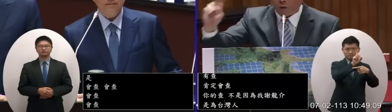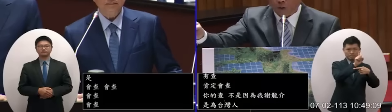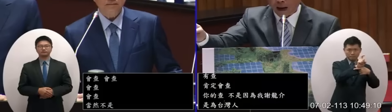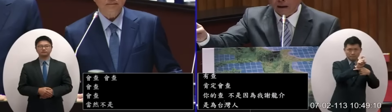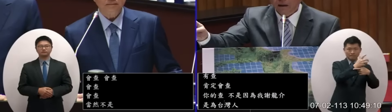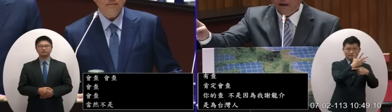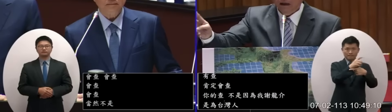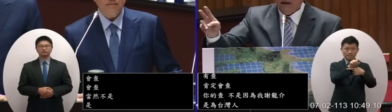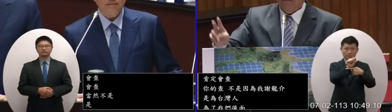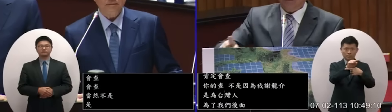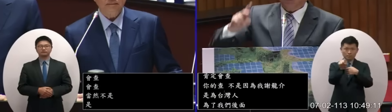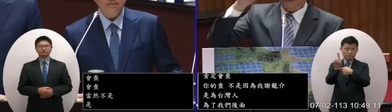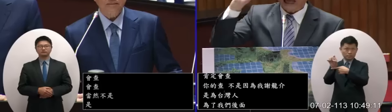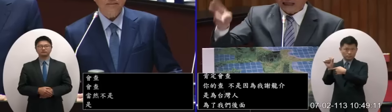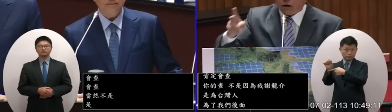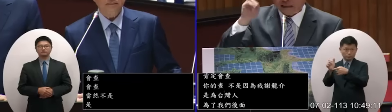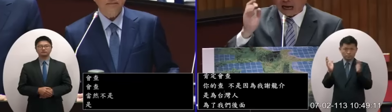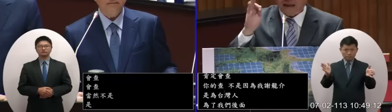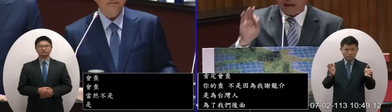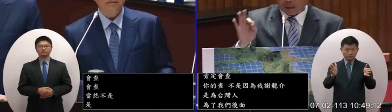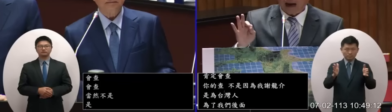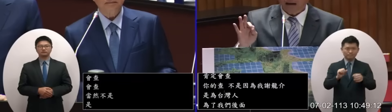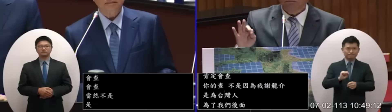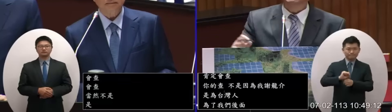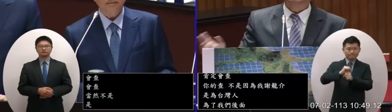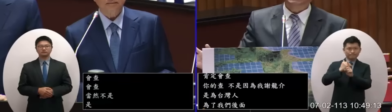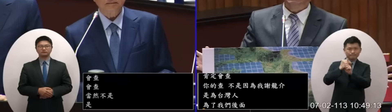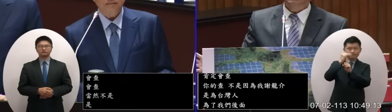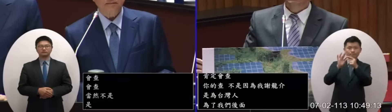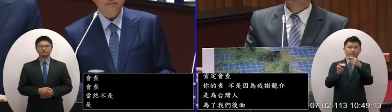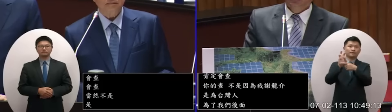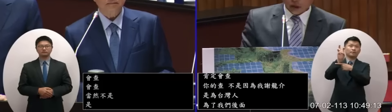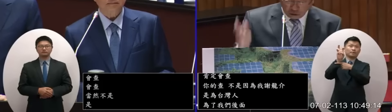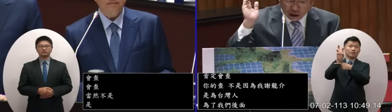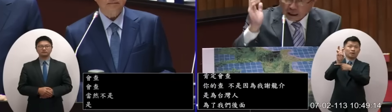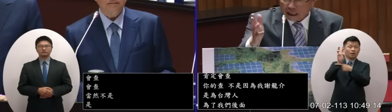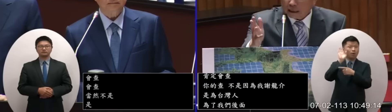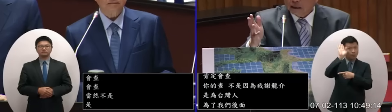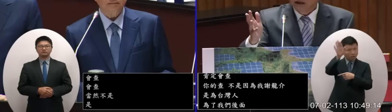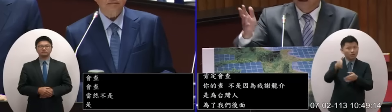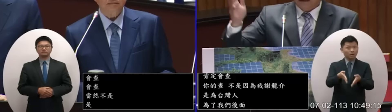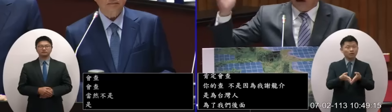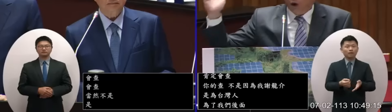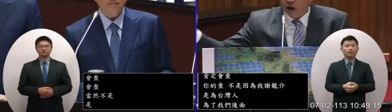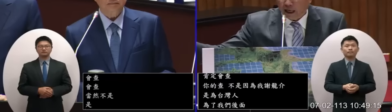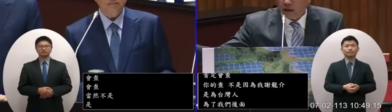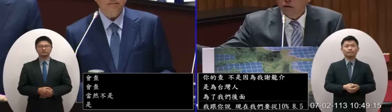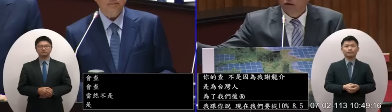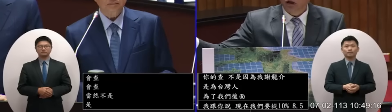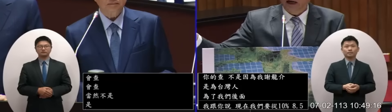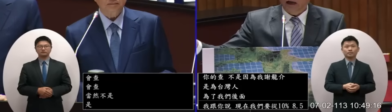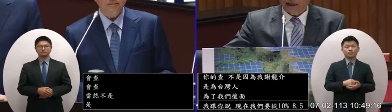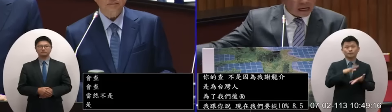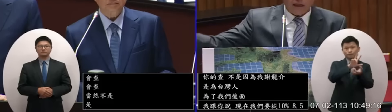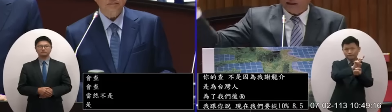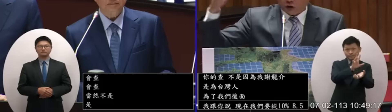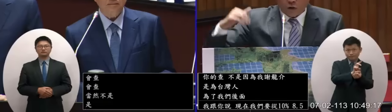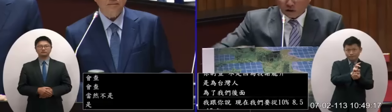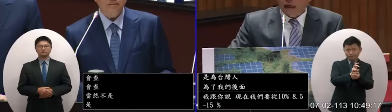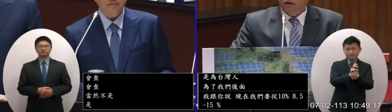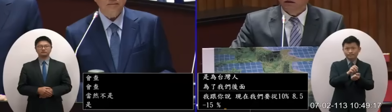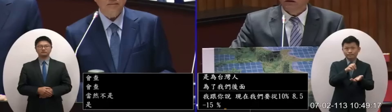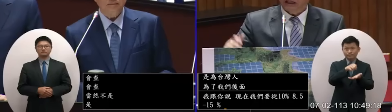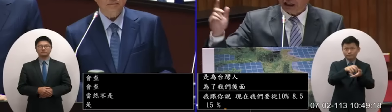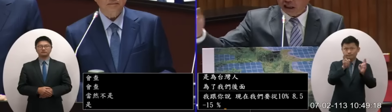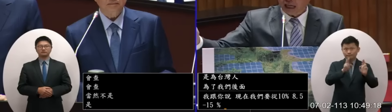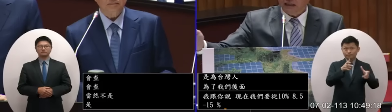8%、8.5%到15%，要发展到30%未来啦。因为你那佛灵会当个重灯，